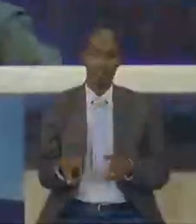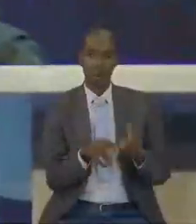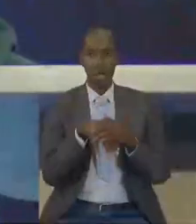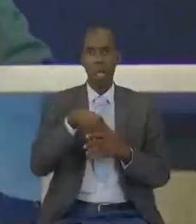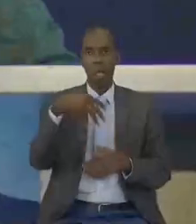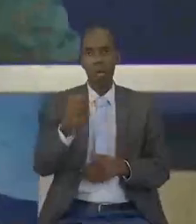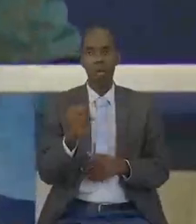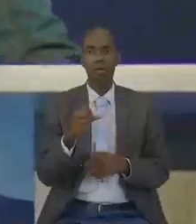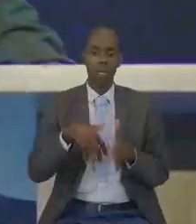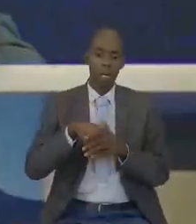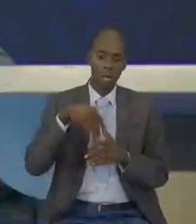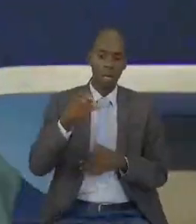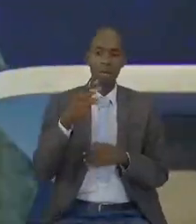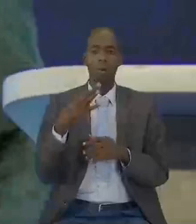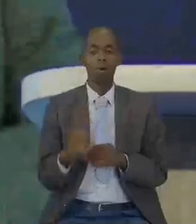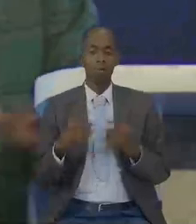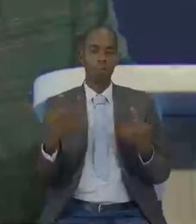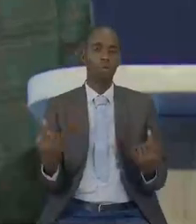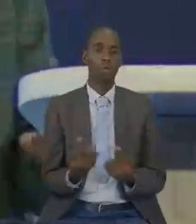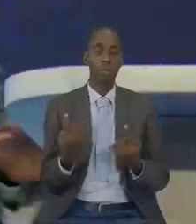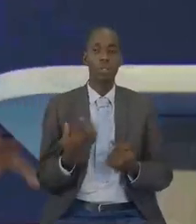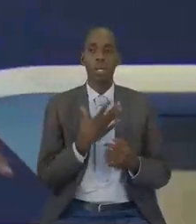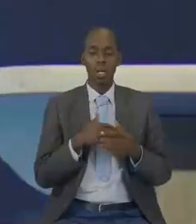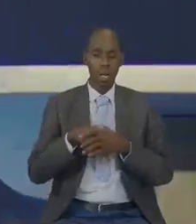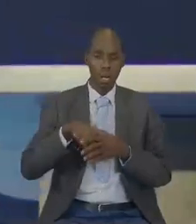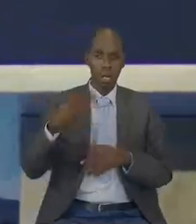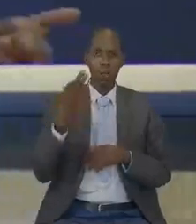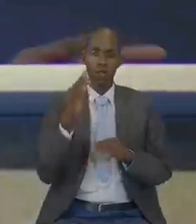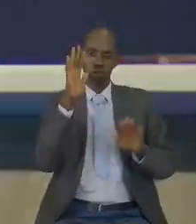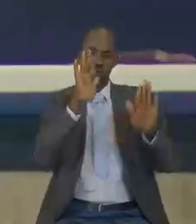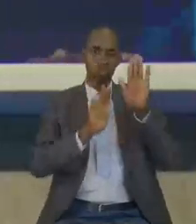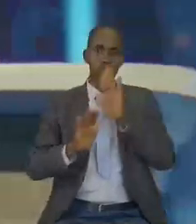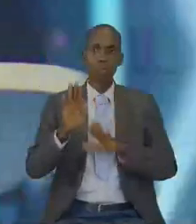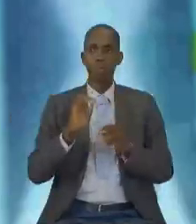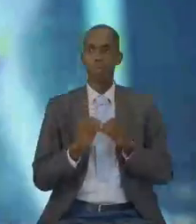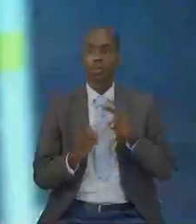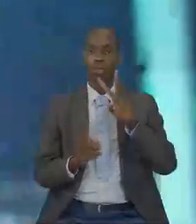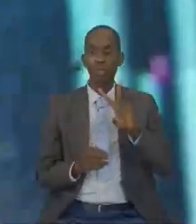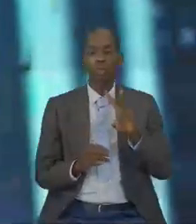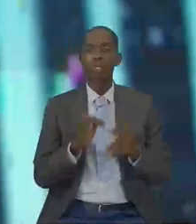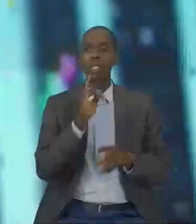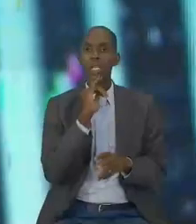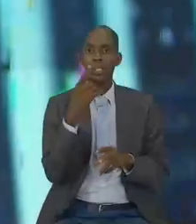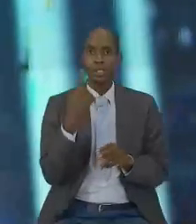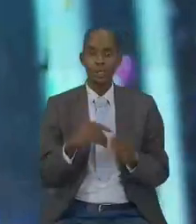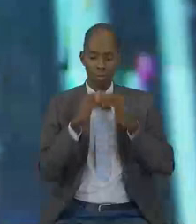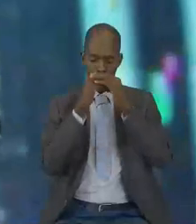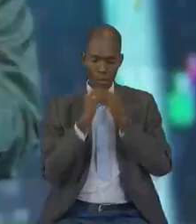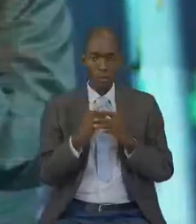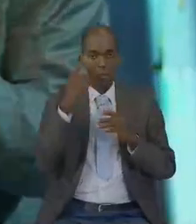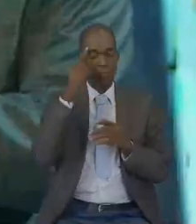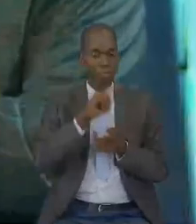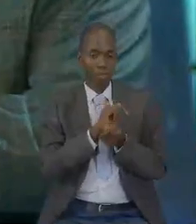Premièrement, la porte de sortie de la transgression et de la tribulation. Deuxièmement,